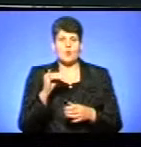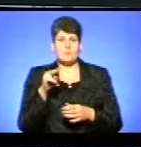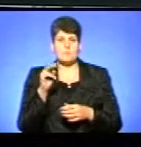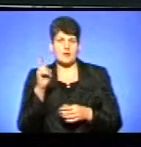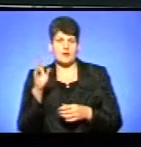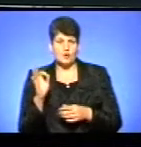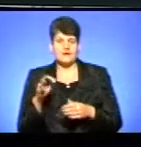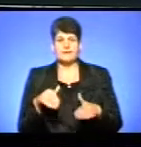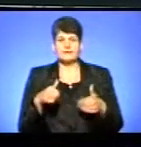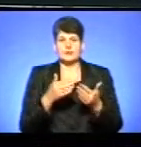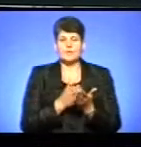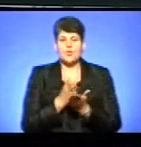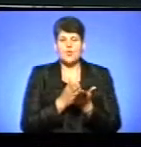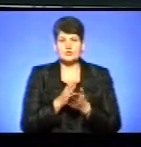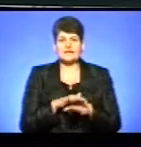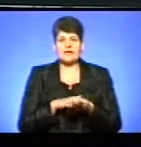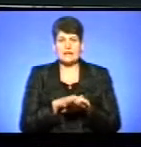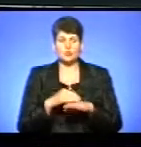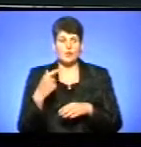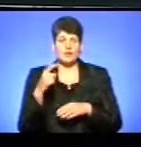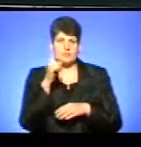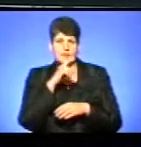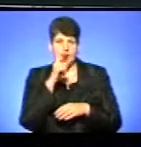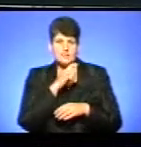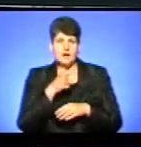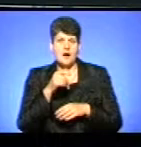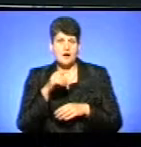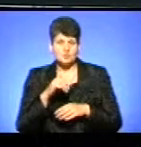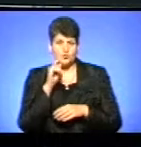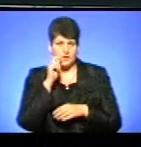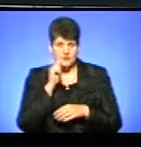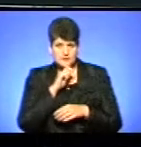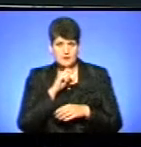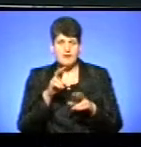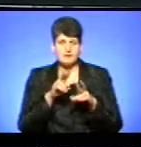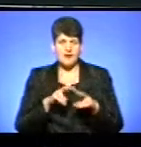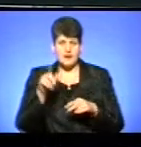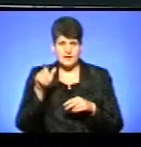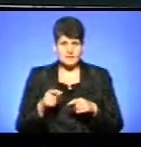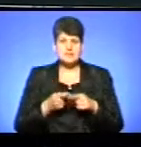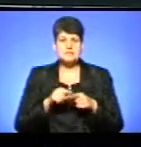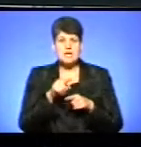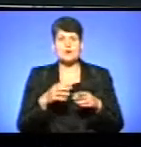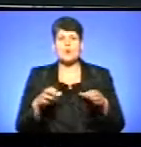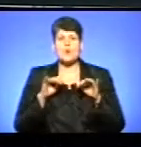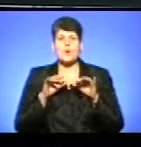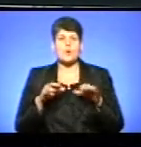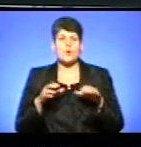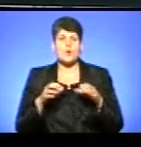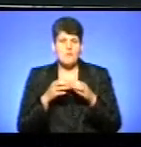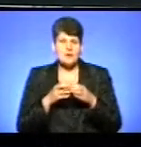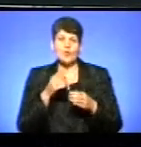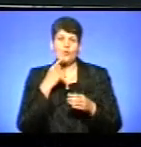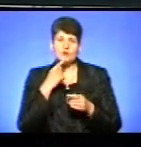надає консалтингові послуги на ринку нафти і газу України. Аналітик цієї компанії Олександр Сіренко каже,